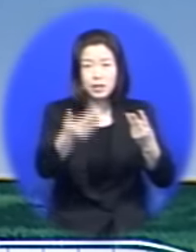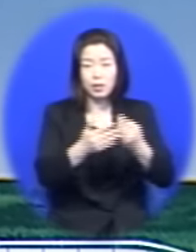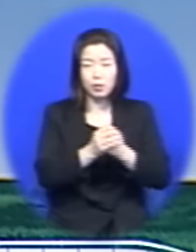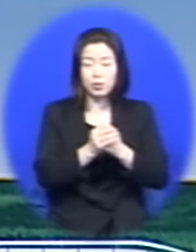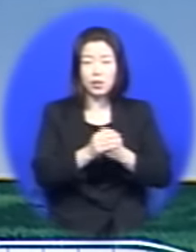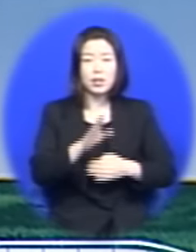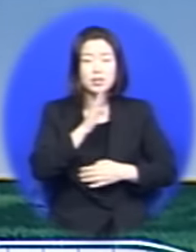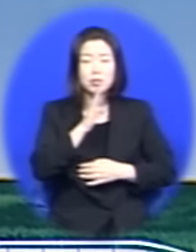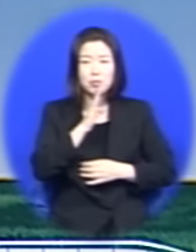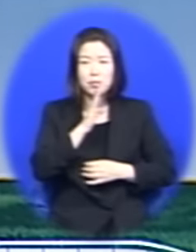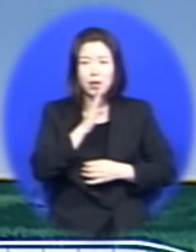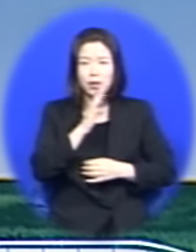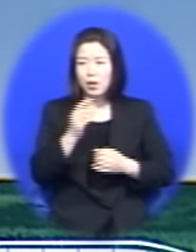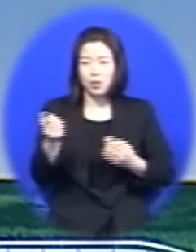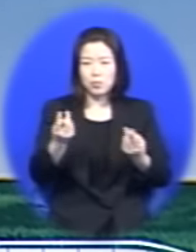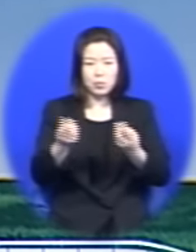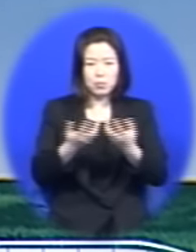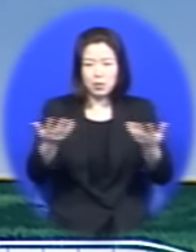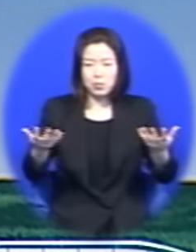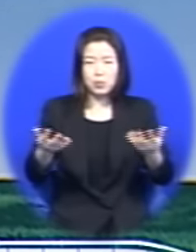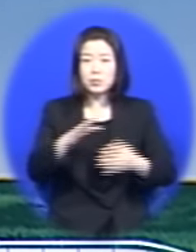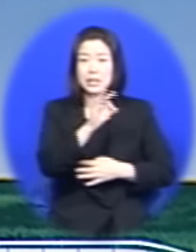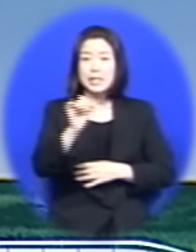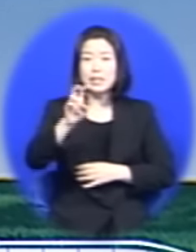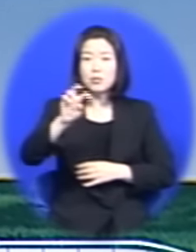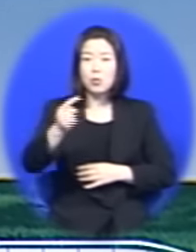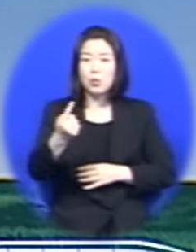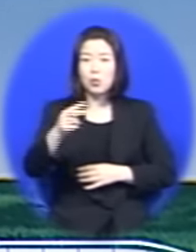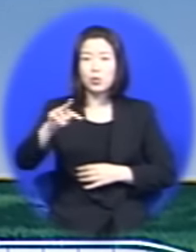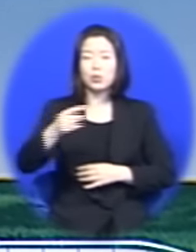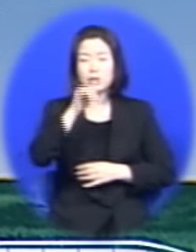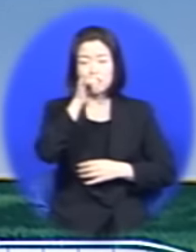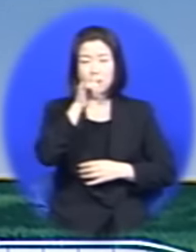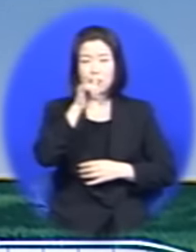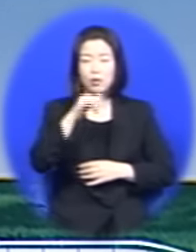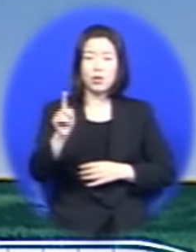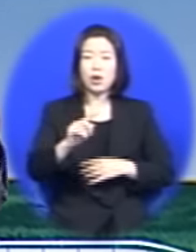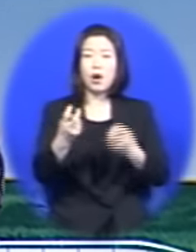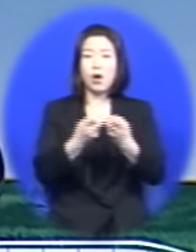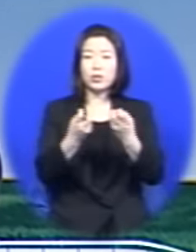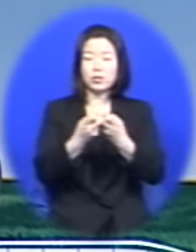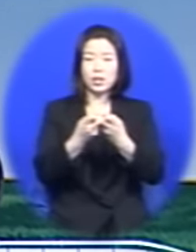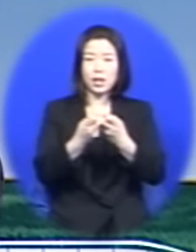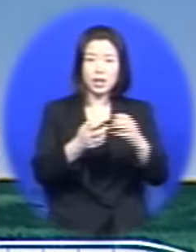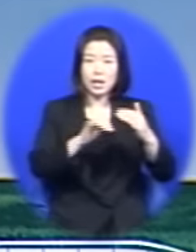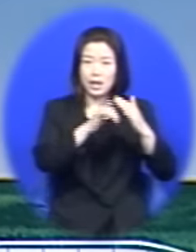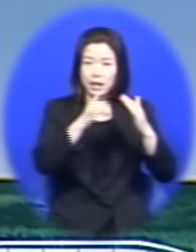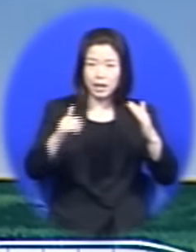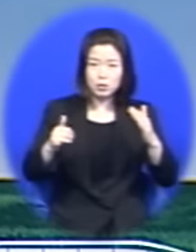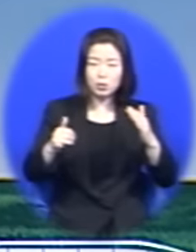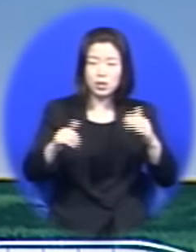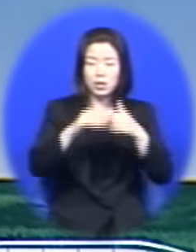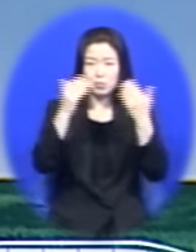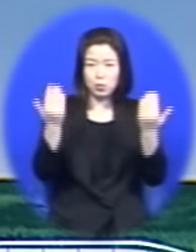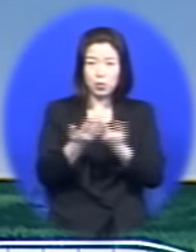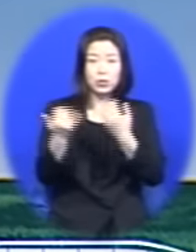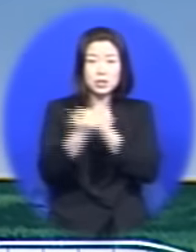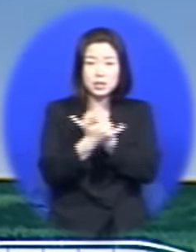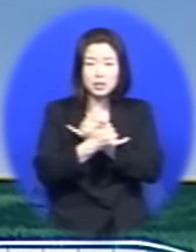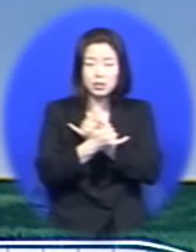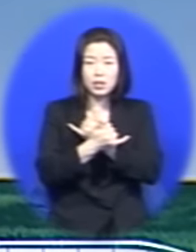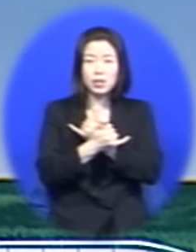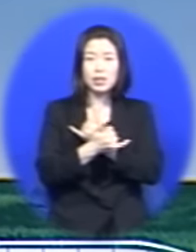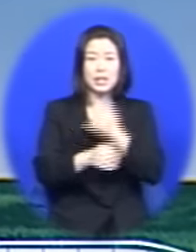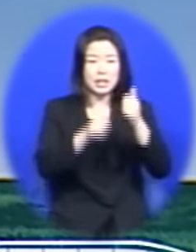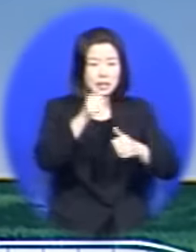정말 수습이 안 되는 이모도 있잖아요. 어떻게 가족이, 일가 친척이 다 우리가 무슨 뭐